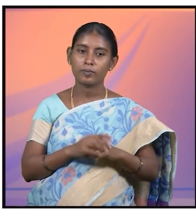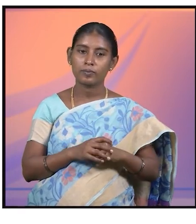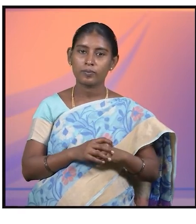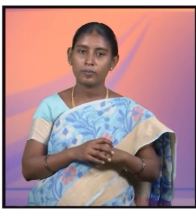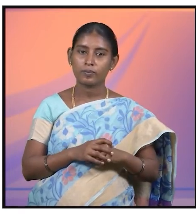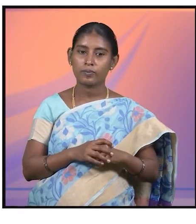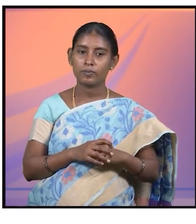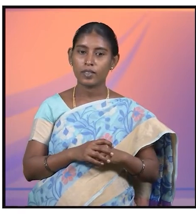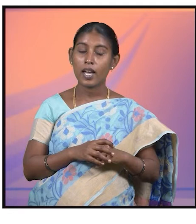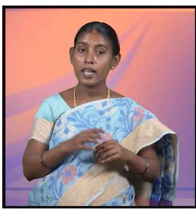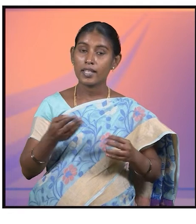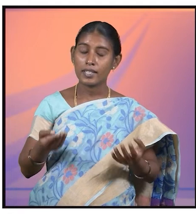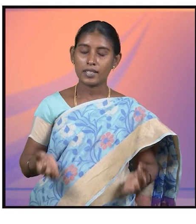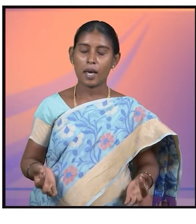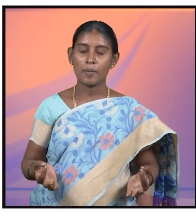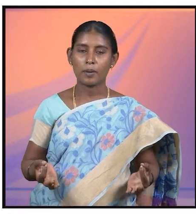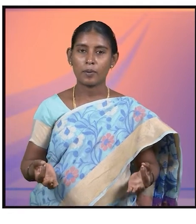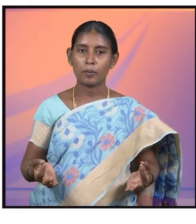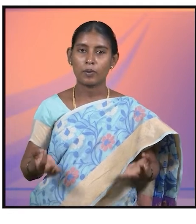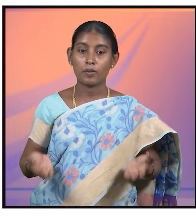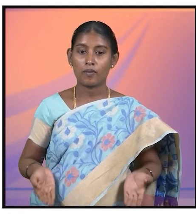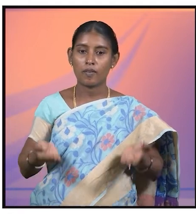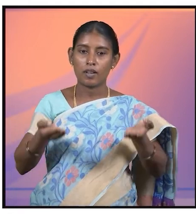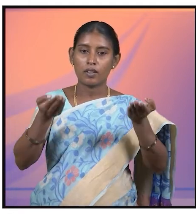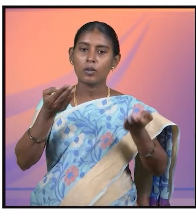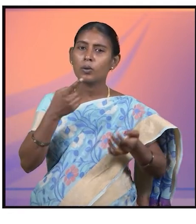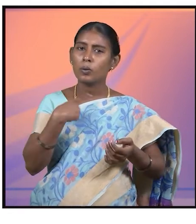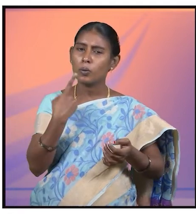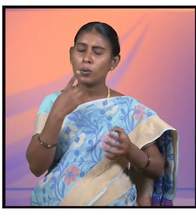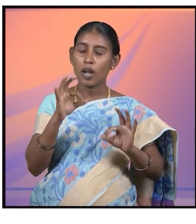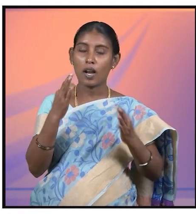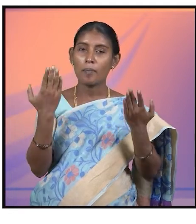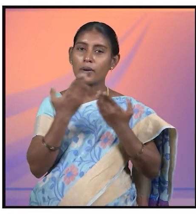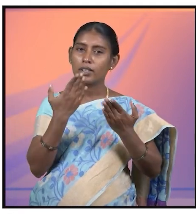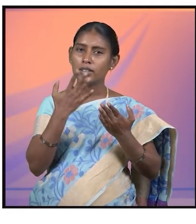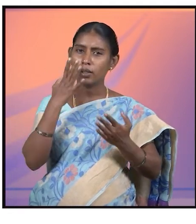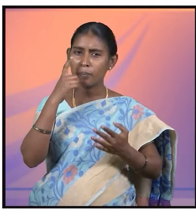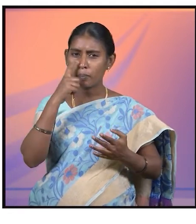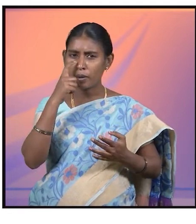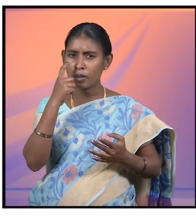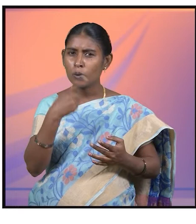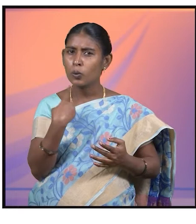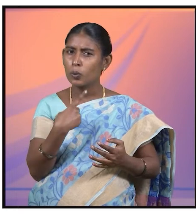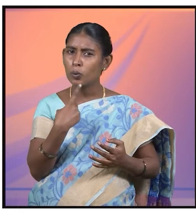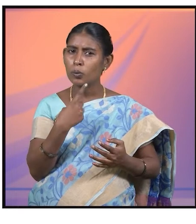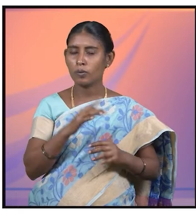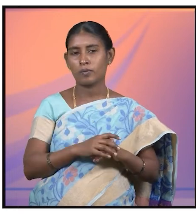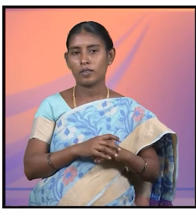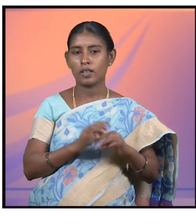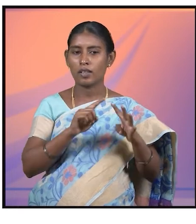வளர்ந்த காலத்தில் கல்வி கற்ற பெண்ணாக இருந்தவர் யார்? பொன்முடியார்,